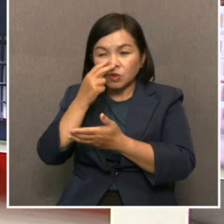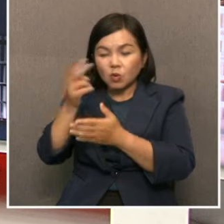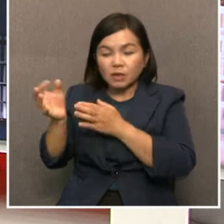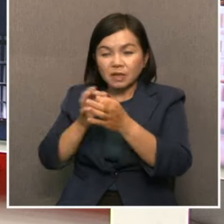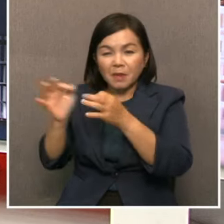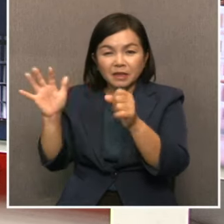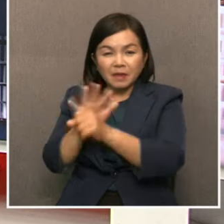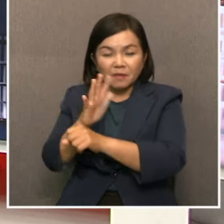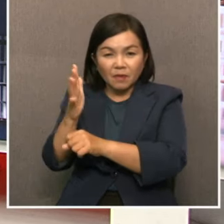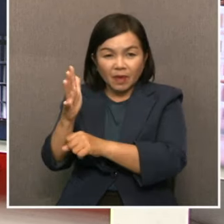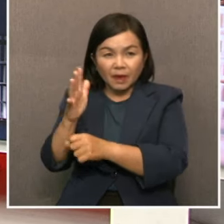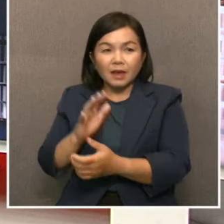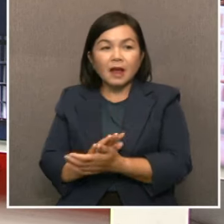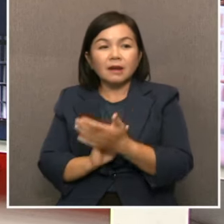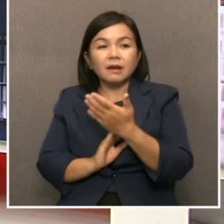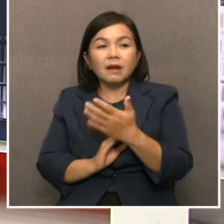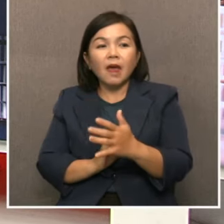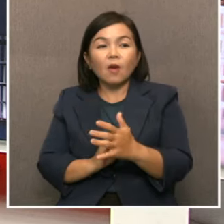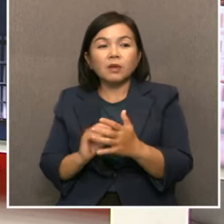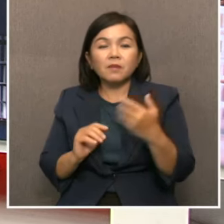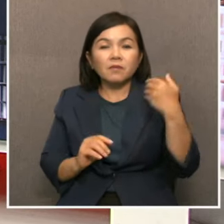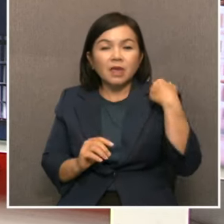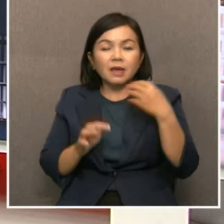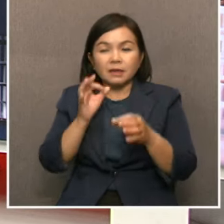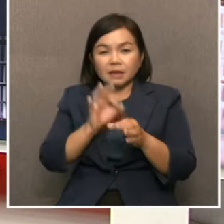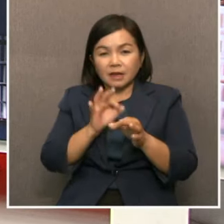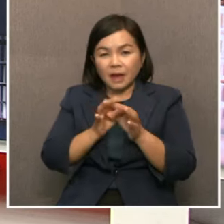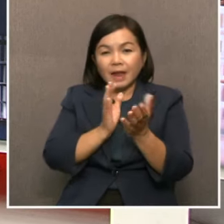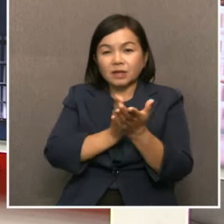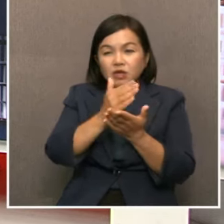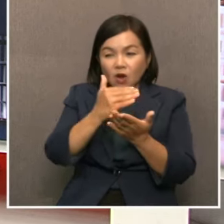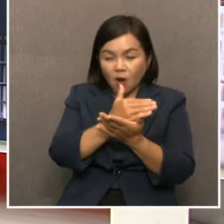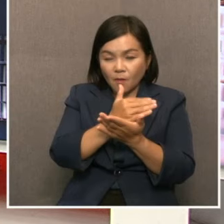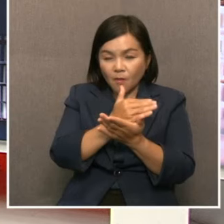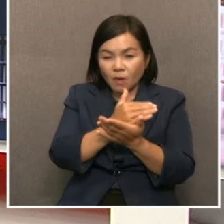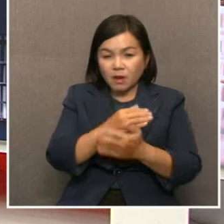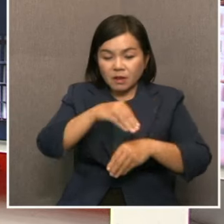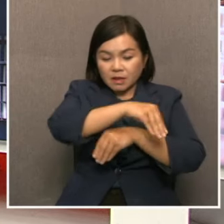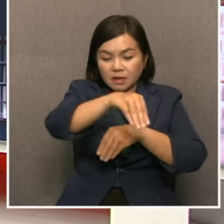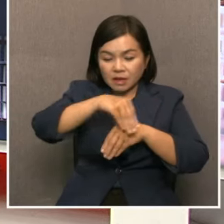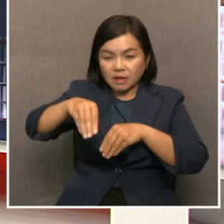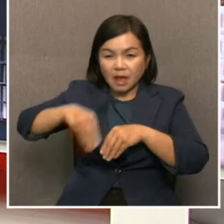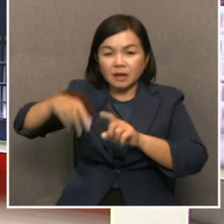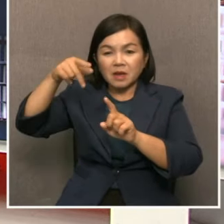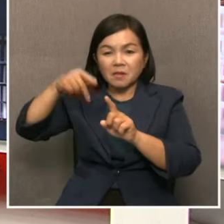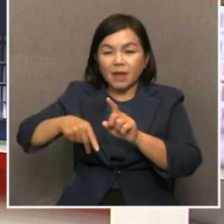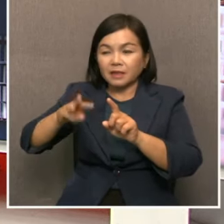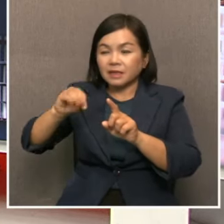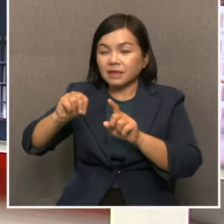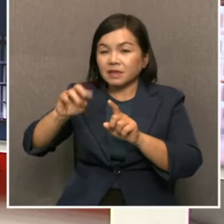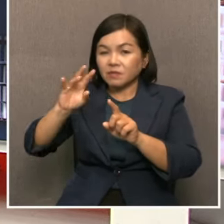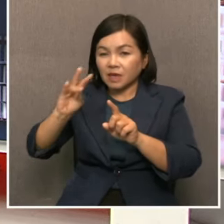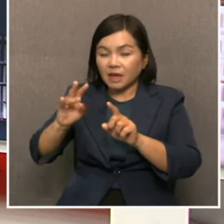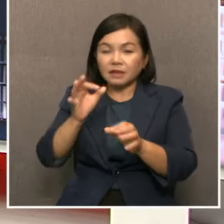นี้ได้นะคะนอกเหนือจากนี้แล้วค่ะยังมีธนาคารออมสิน 1,047 แห่งทั่วประเทศธนาคาร